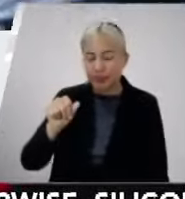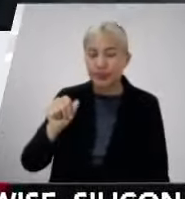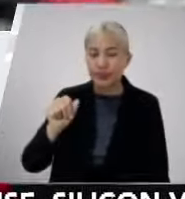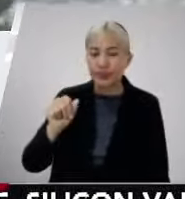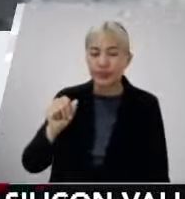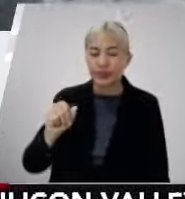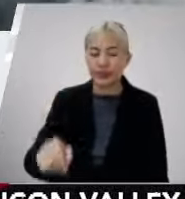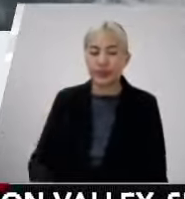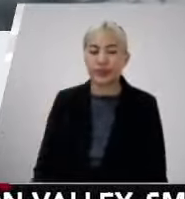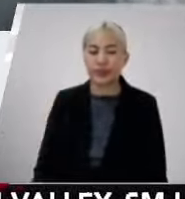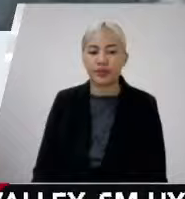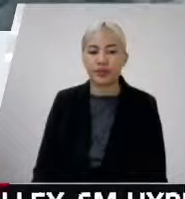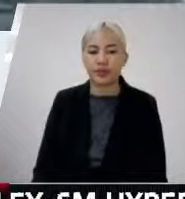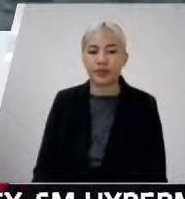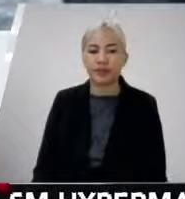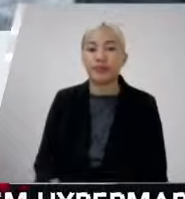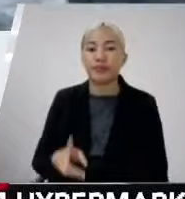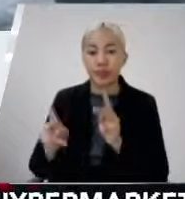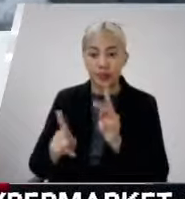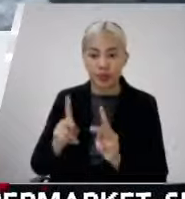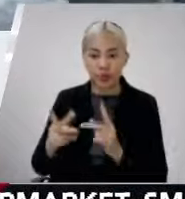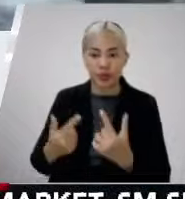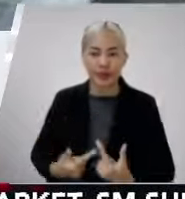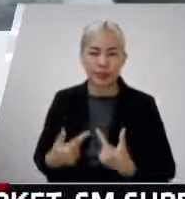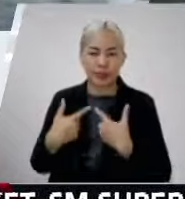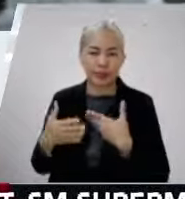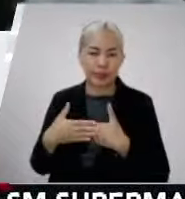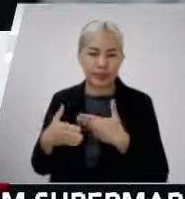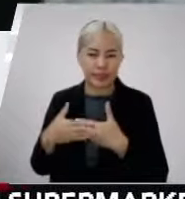residents namin na malapit sa rivers,